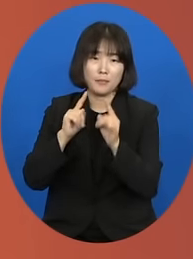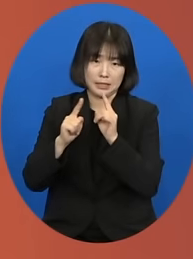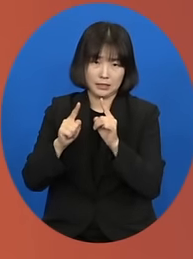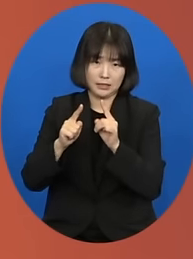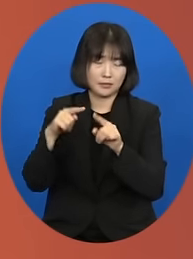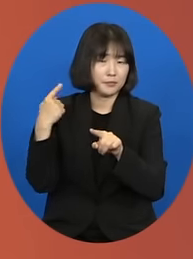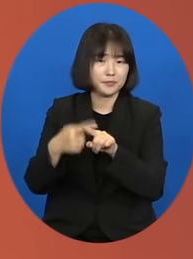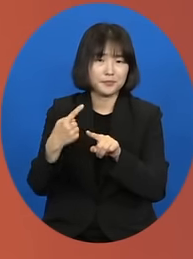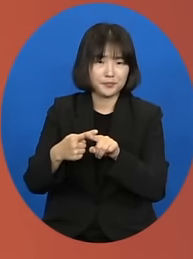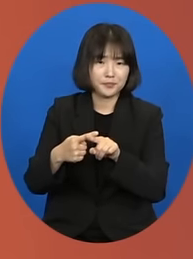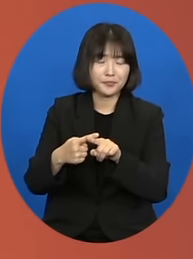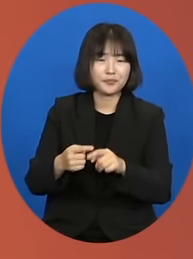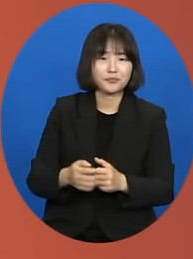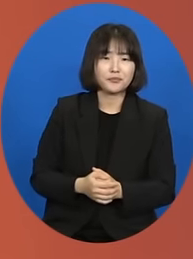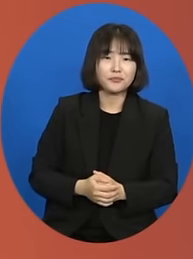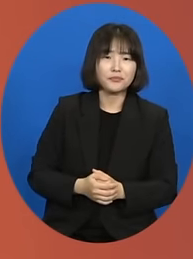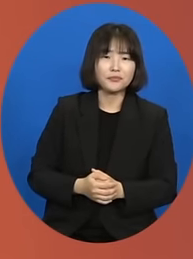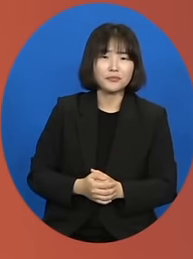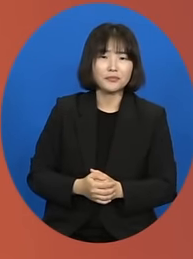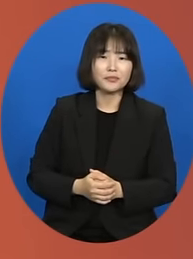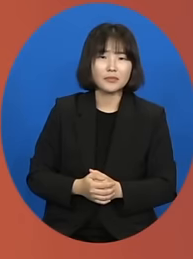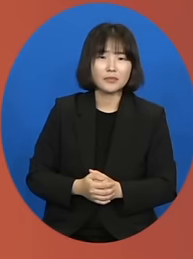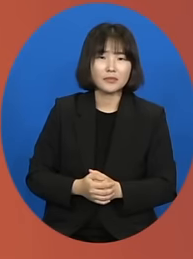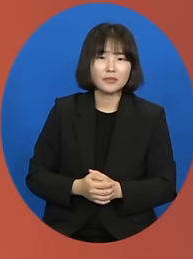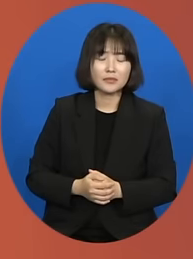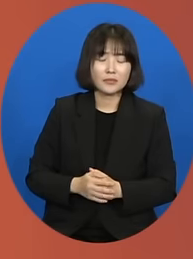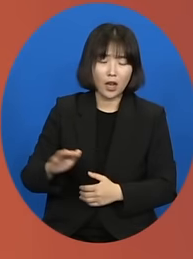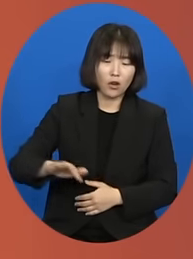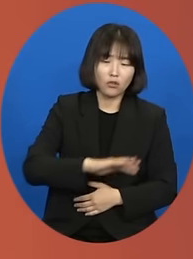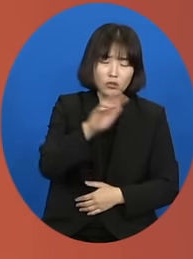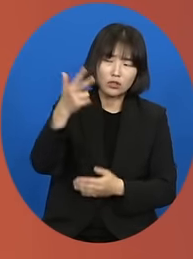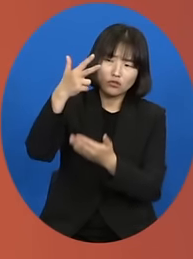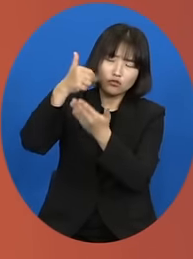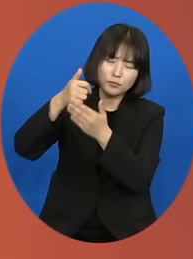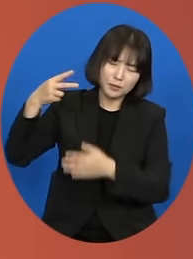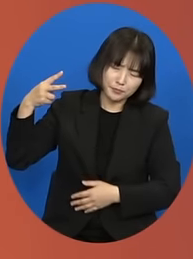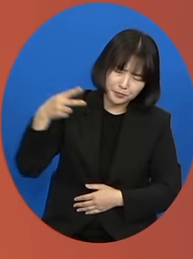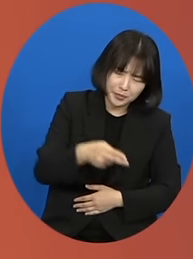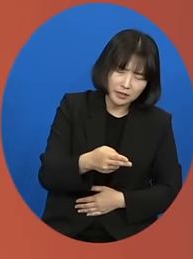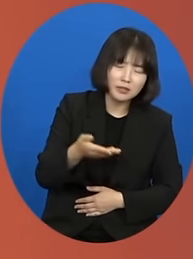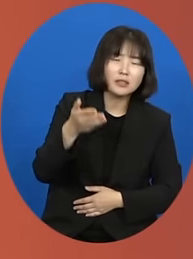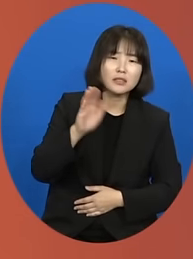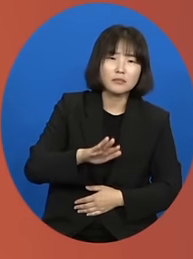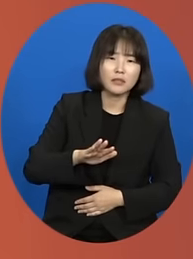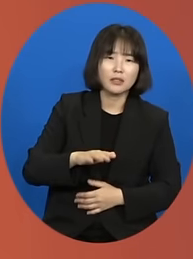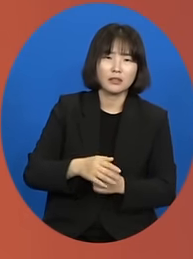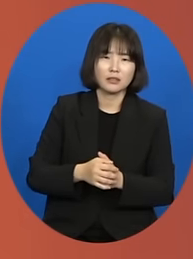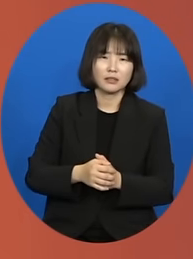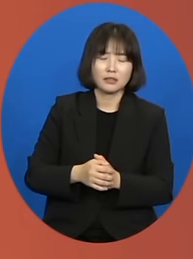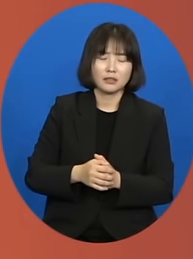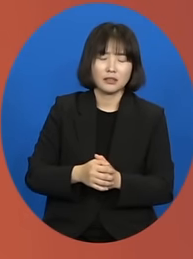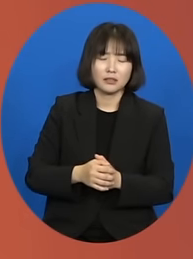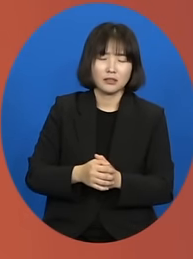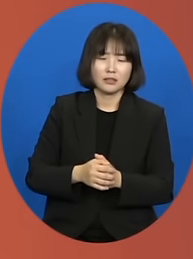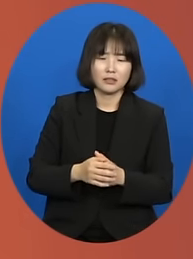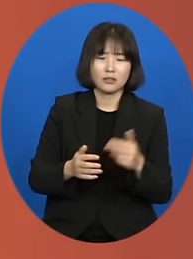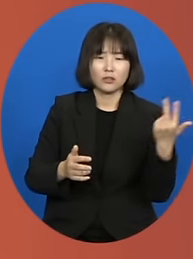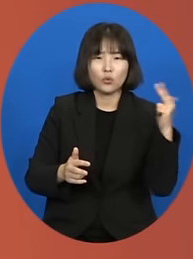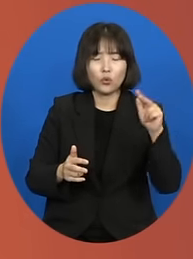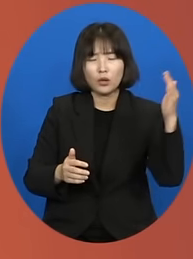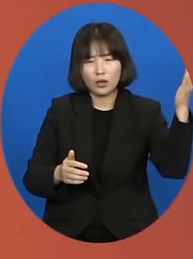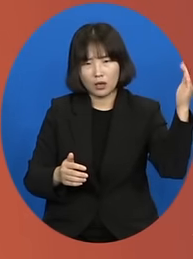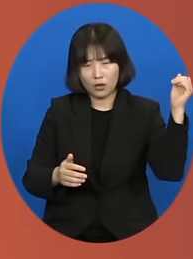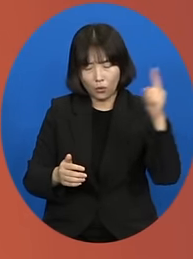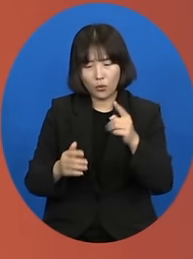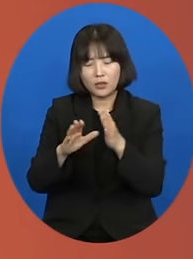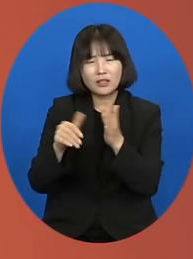있어도 죽었어도 다시 돌아올 때까지 기다리시는 그 아버지의 모습을 기록하고 있는 것입니다. 오늘 본문 말씀